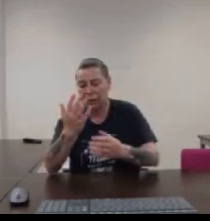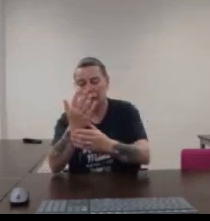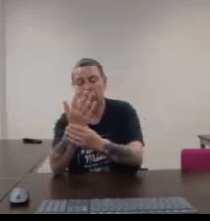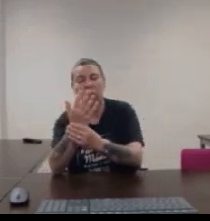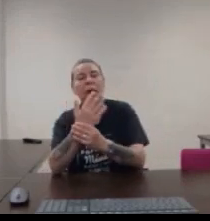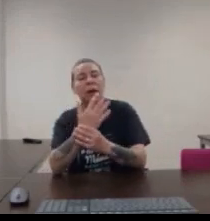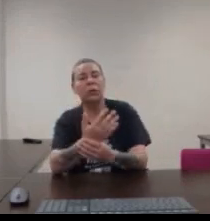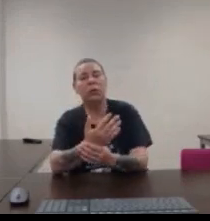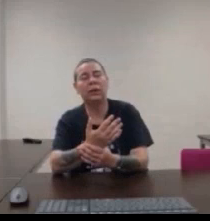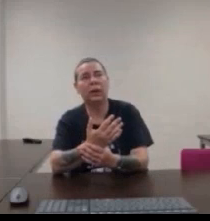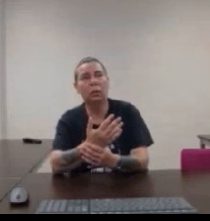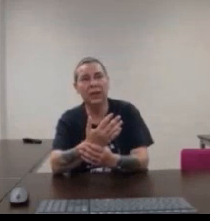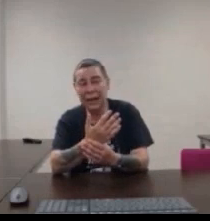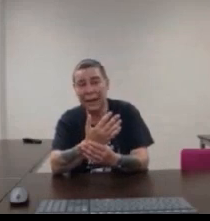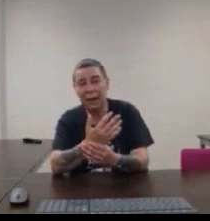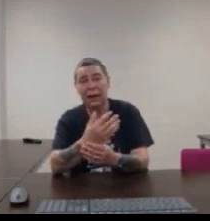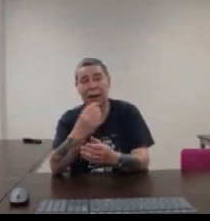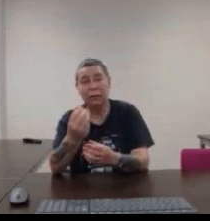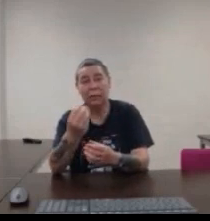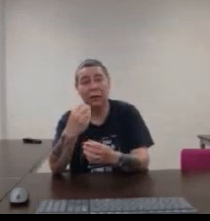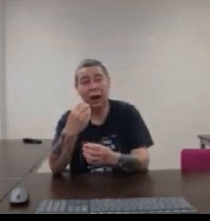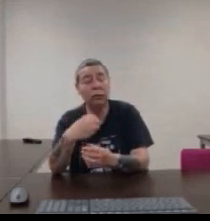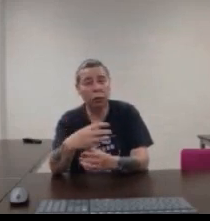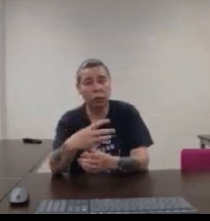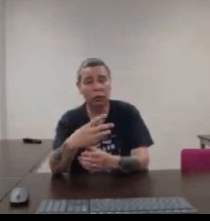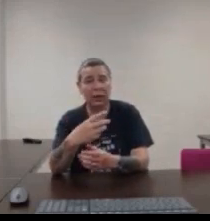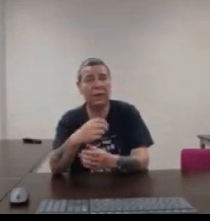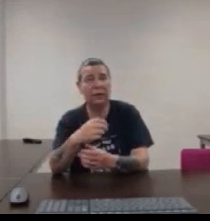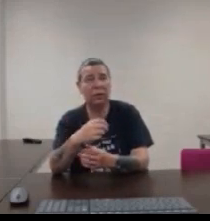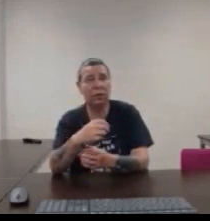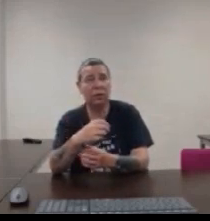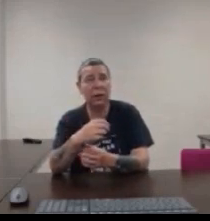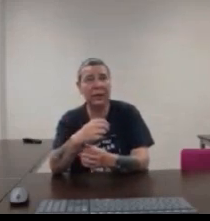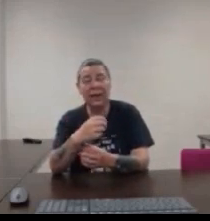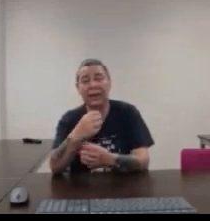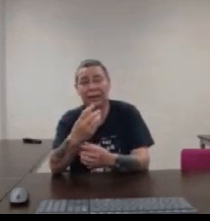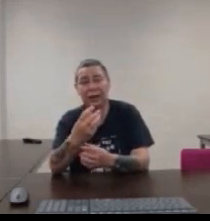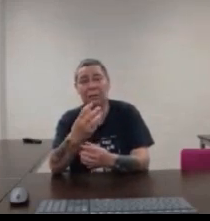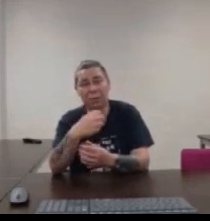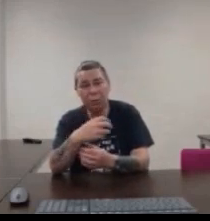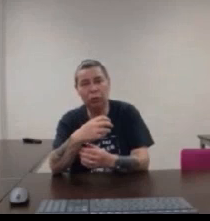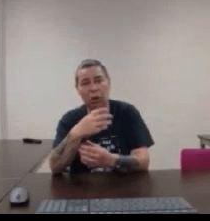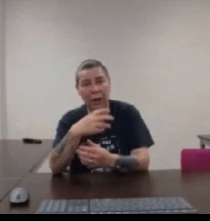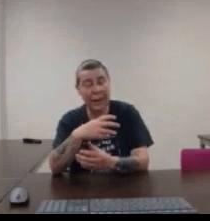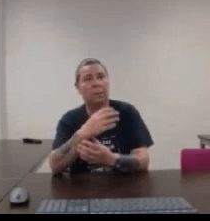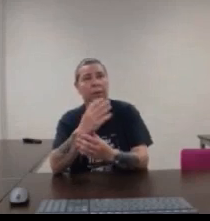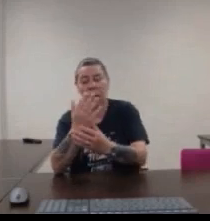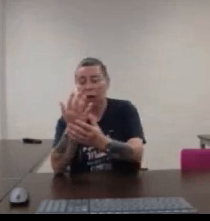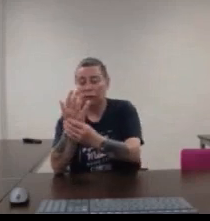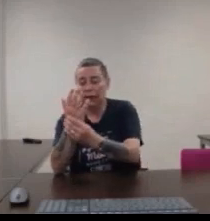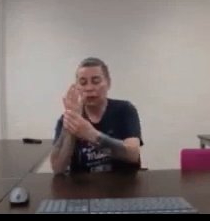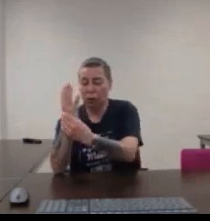carpien, sachant là, on est sur un syndrome canalaire, et là, on va pas avoir un tendon qui va être lésé, mais plutôt un